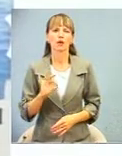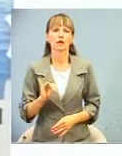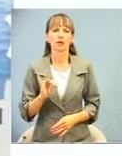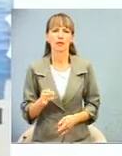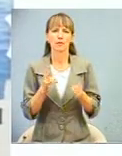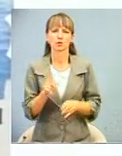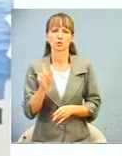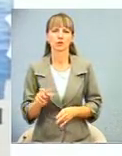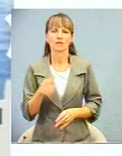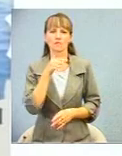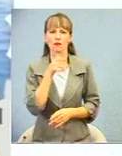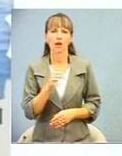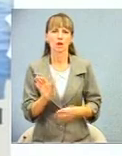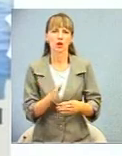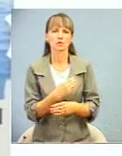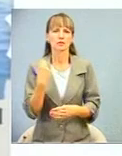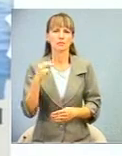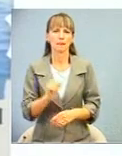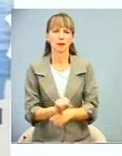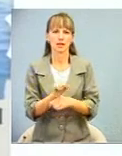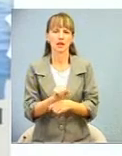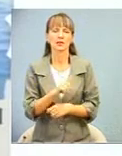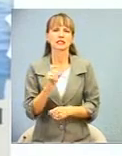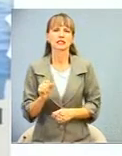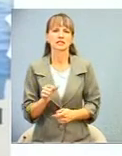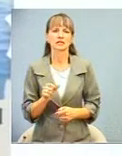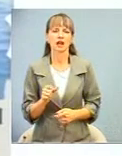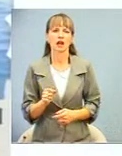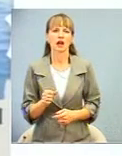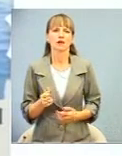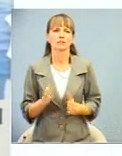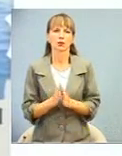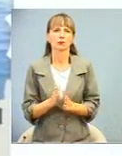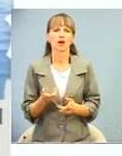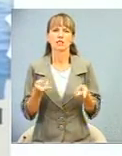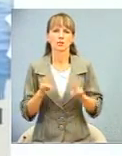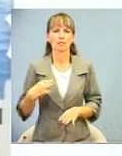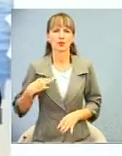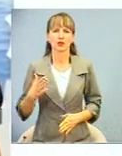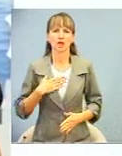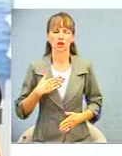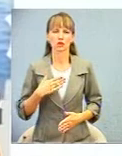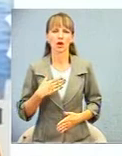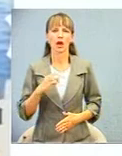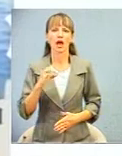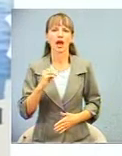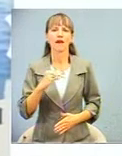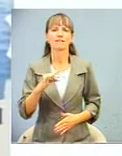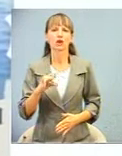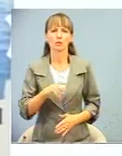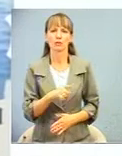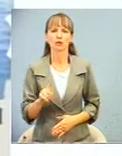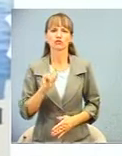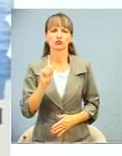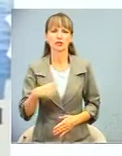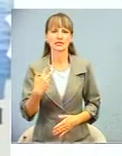розгону Запорізького майдану. Закликаємо наших глядачів не залишатися осторонь нашого ефіру. Протягом півтори години у